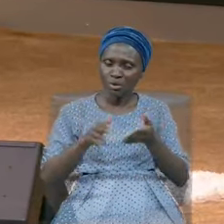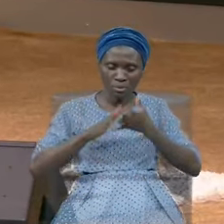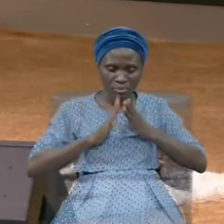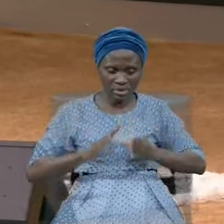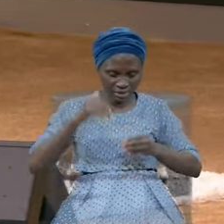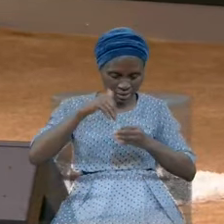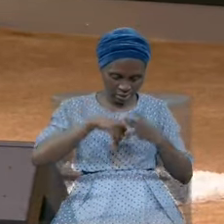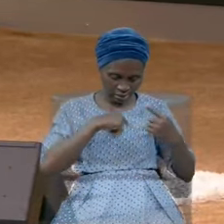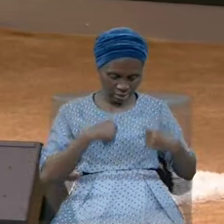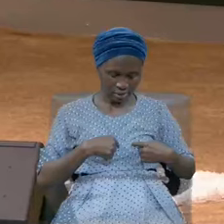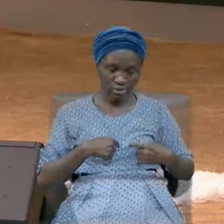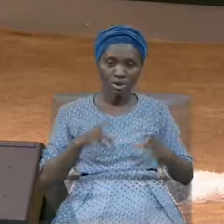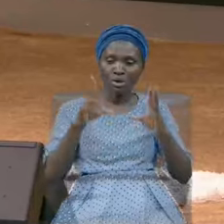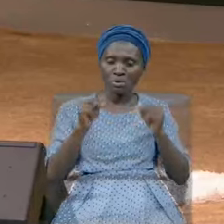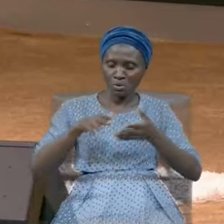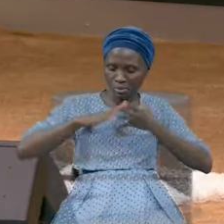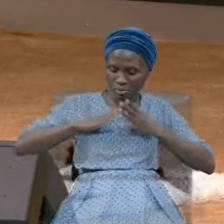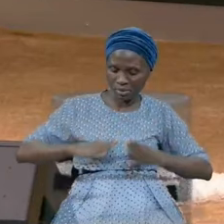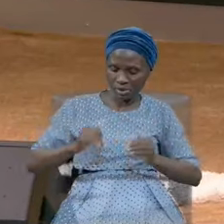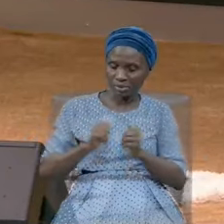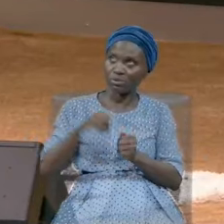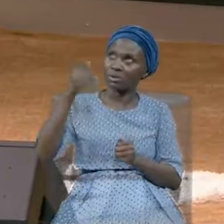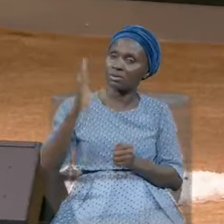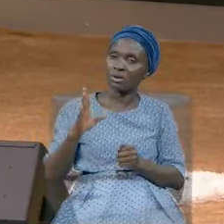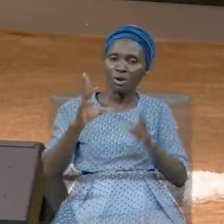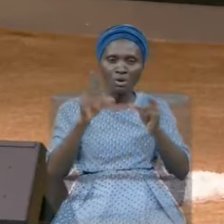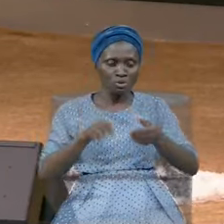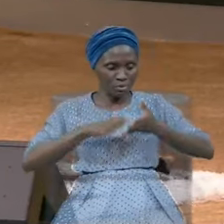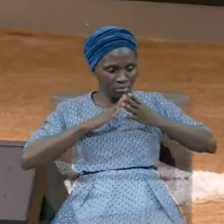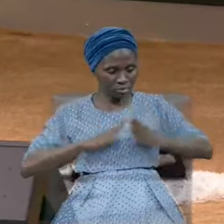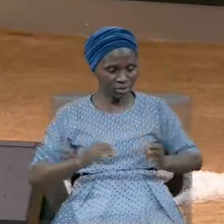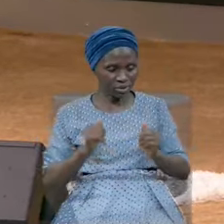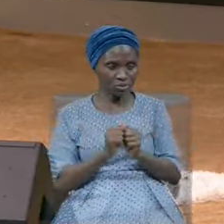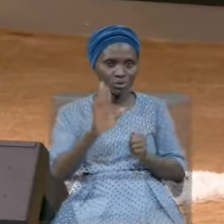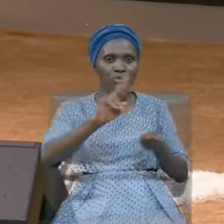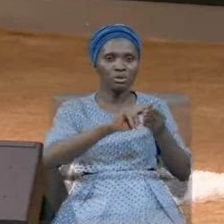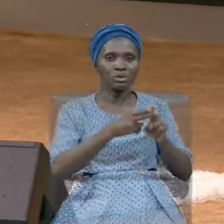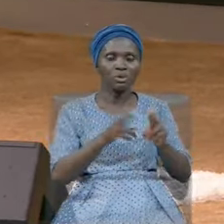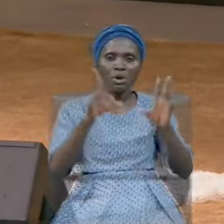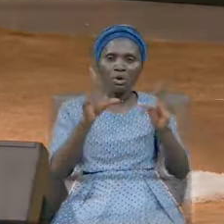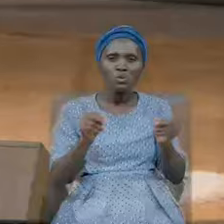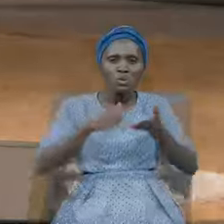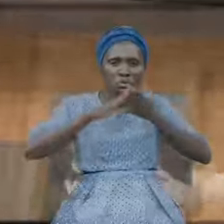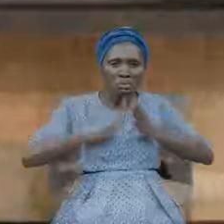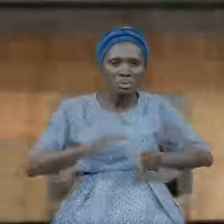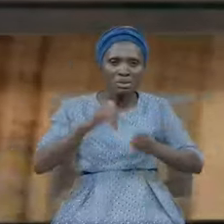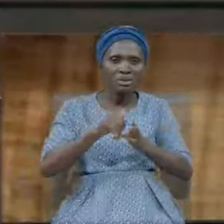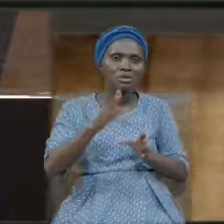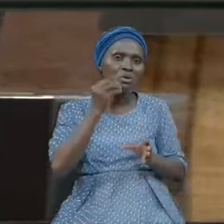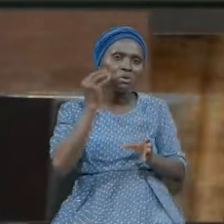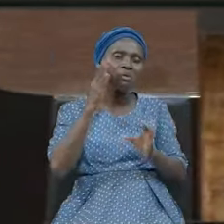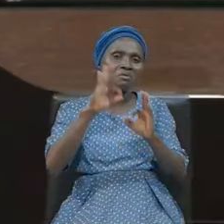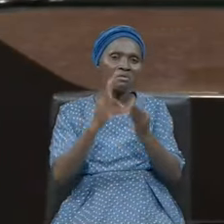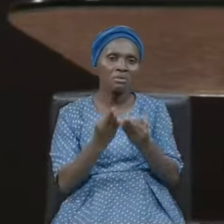paix avec Dieu, pas de paix avec vos voisins, pas de paix dans votre foyer, pas